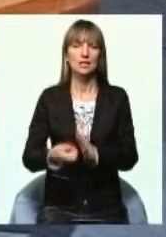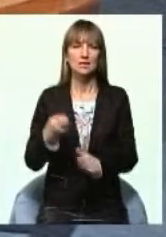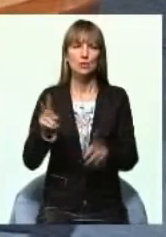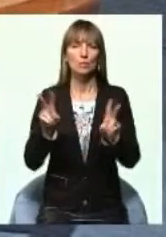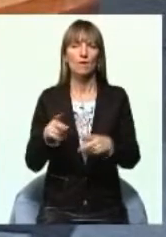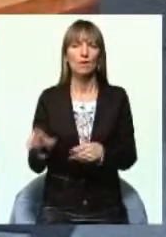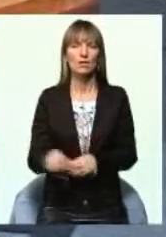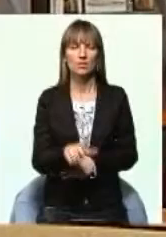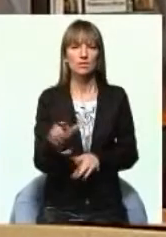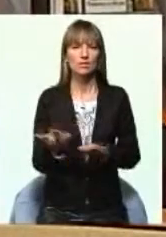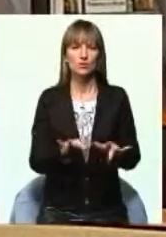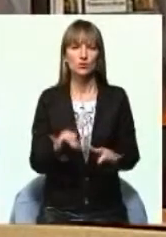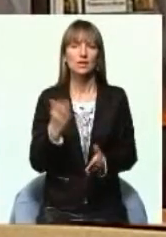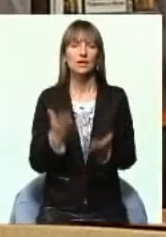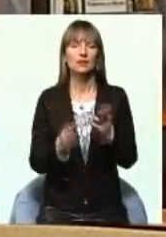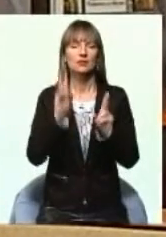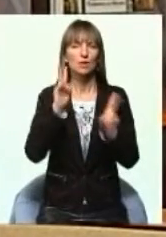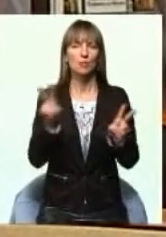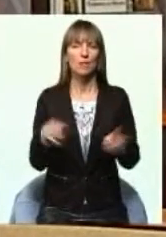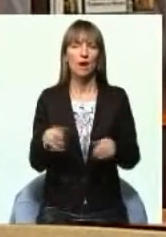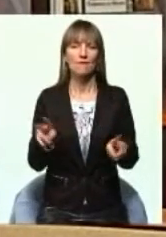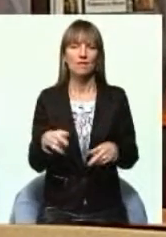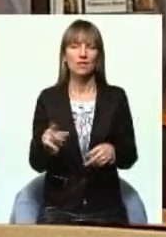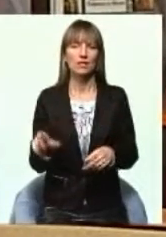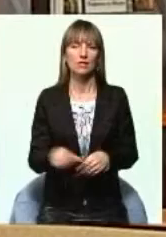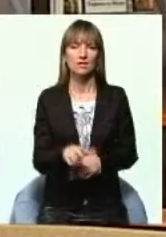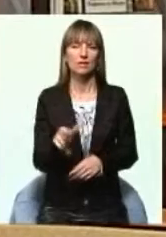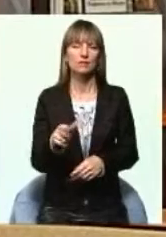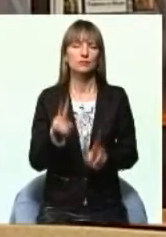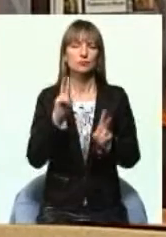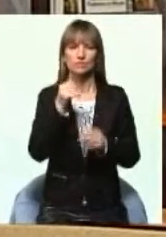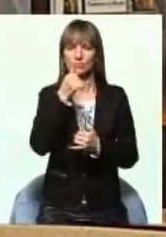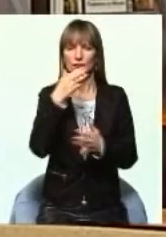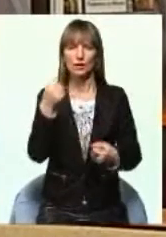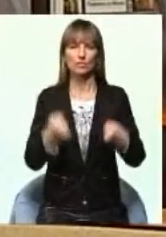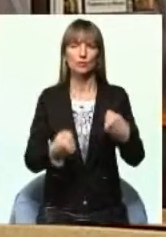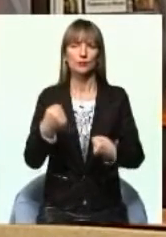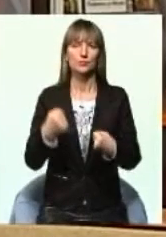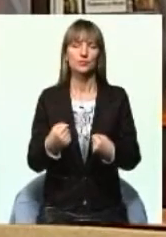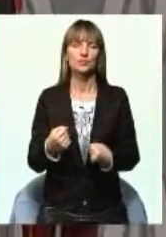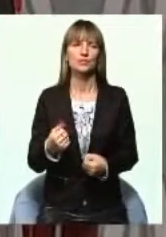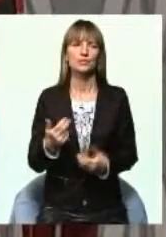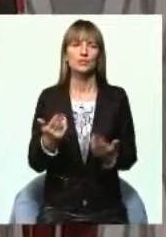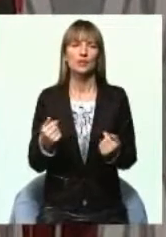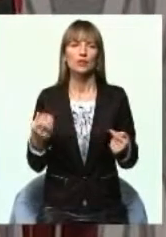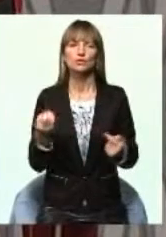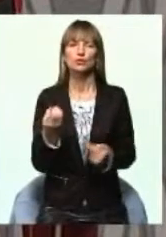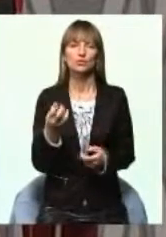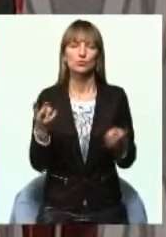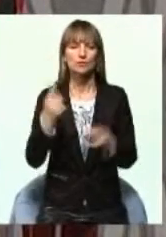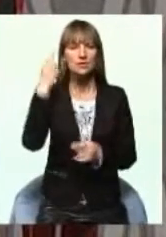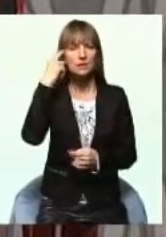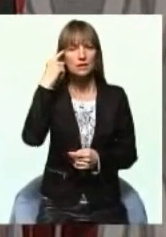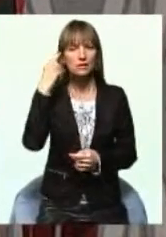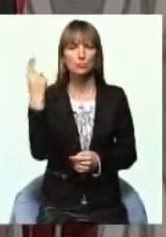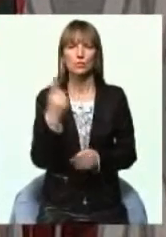дорожнього руху, тому що якщо людина не буде знати правил дорожнього руху, то не зможе керувати автомобілем. Так, а що ще необхідно знати